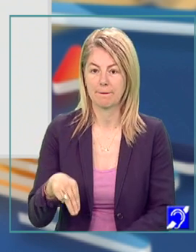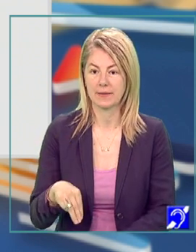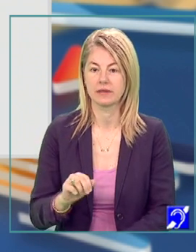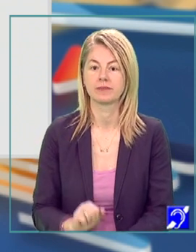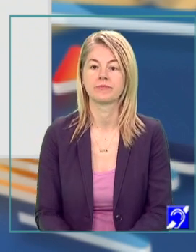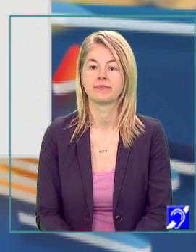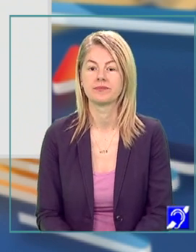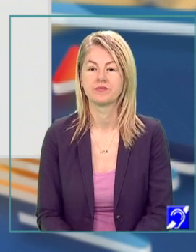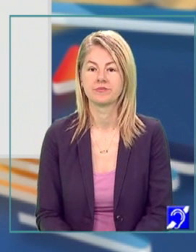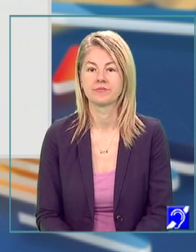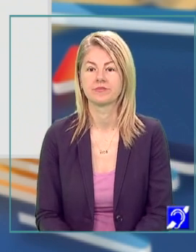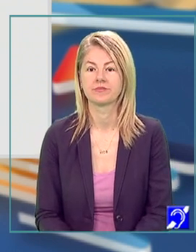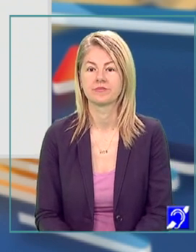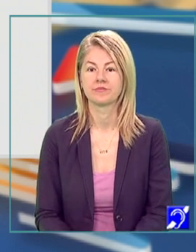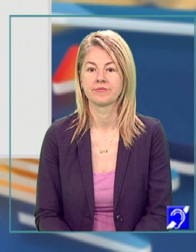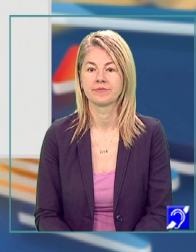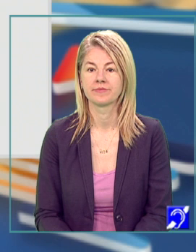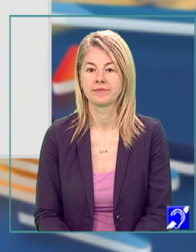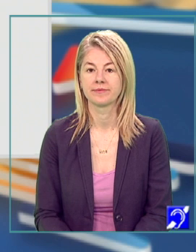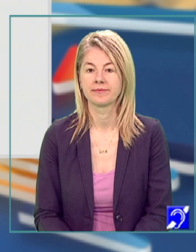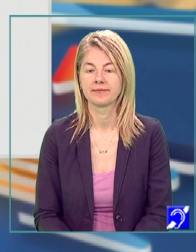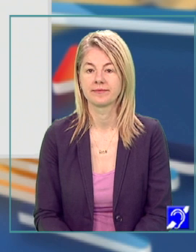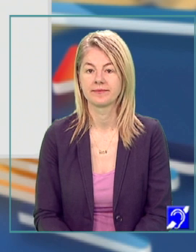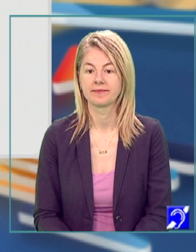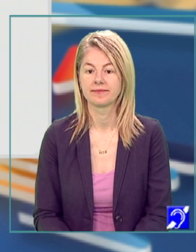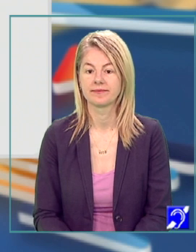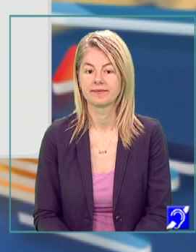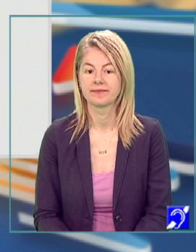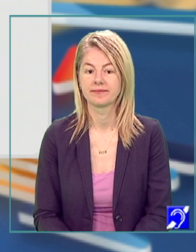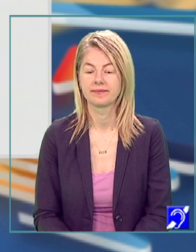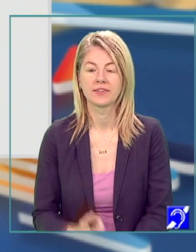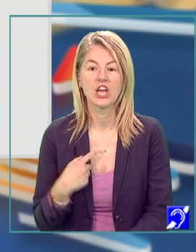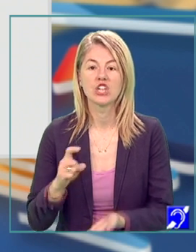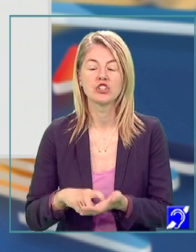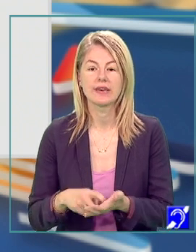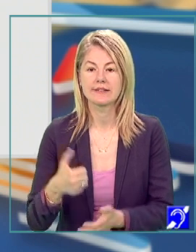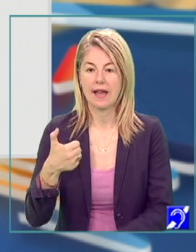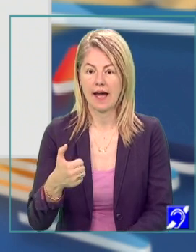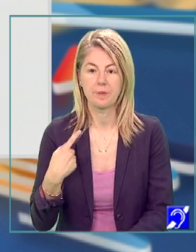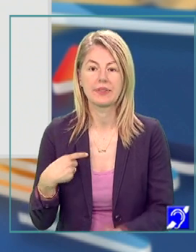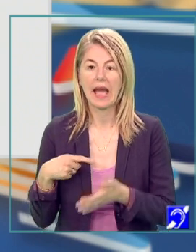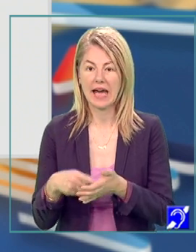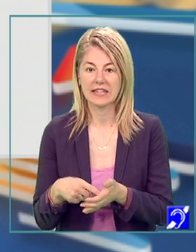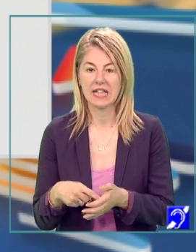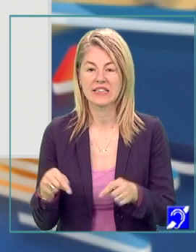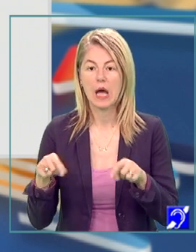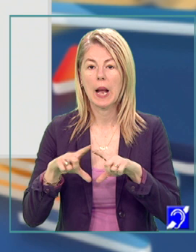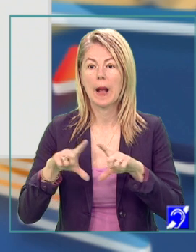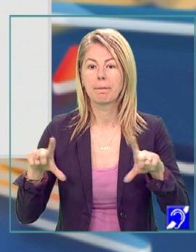NF și sunt egale cu câte 6 cm. Cerința A. Arătați că